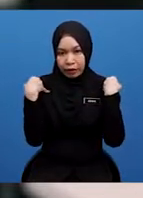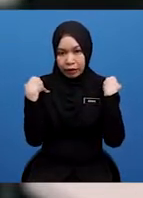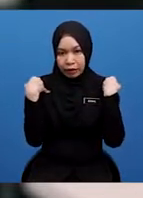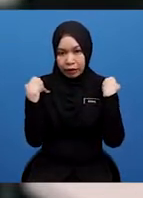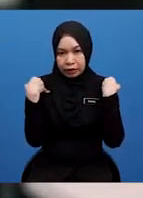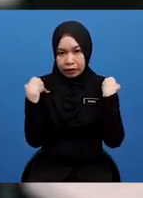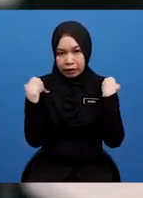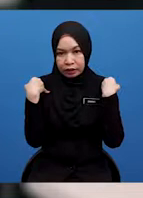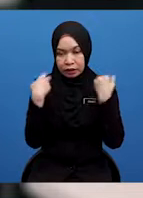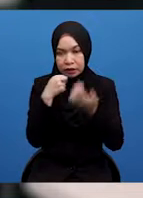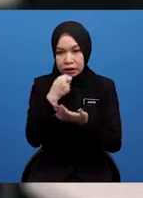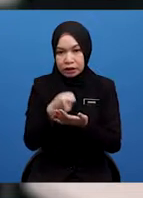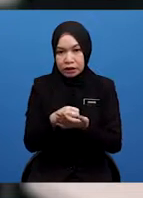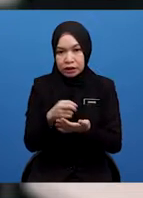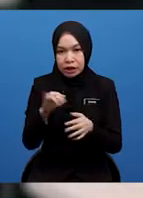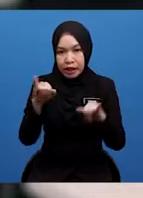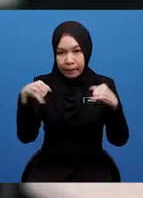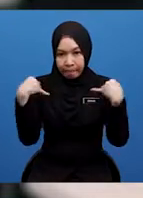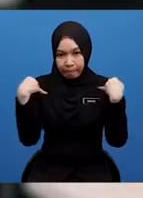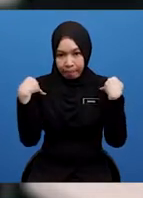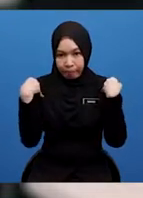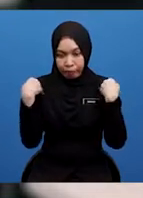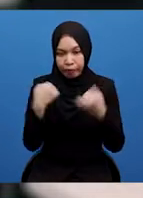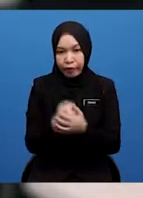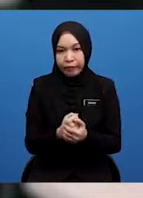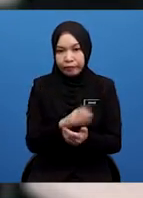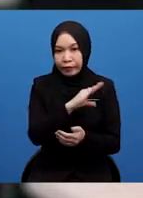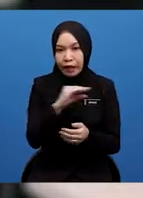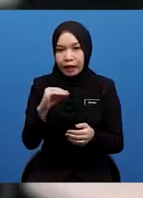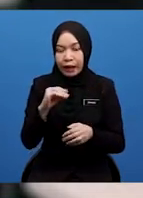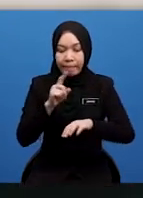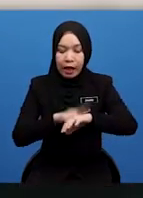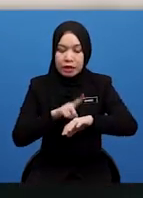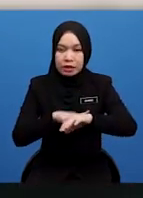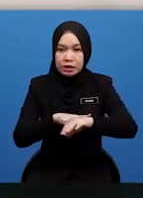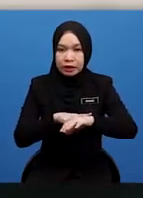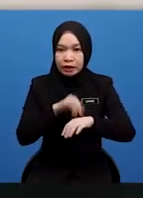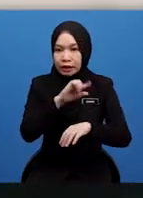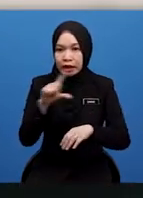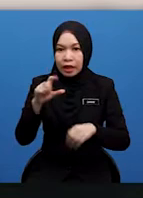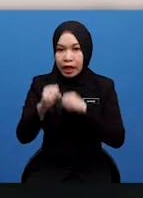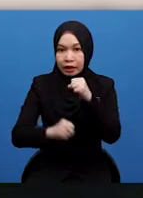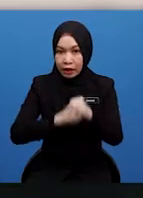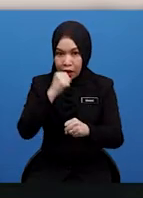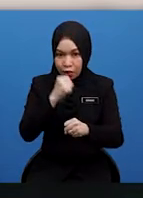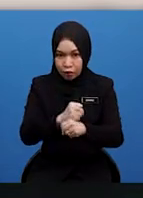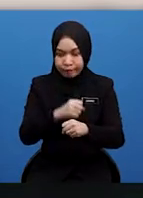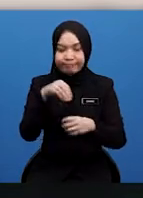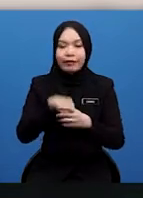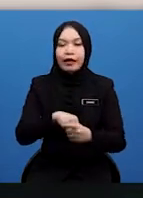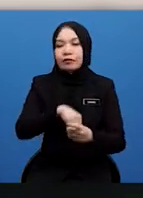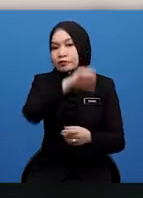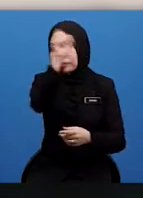dan tempoh masa adalah tahun di dalam soalan ini. Masa di dalam soalan